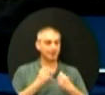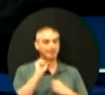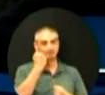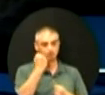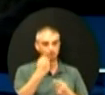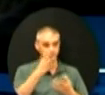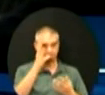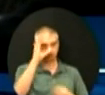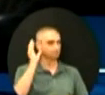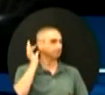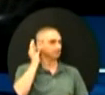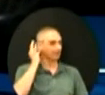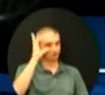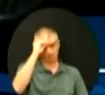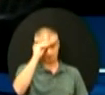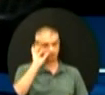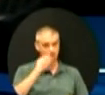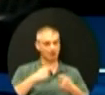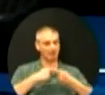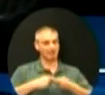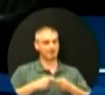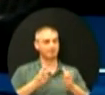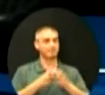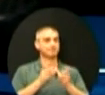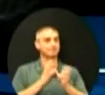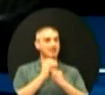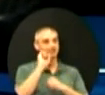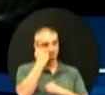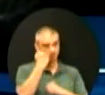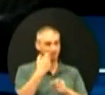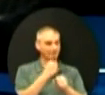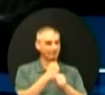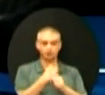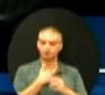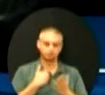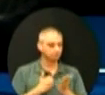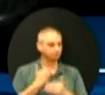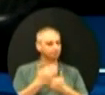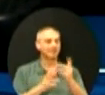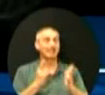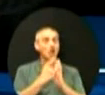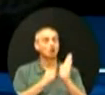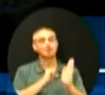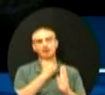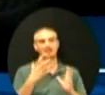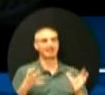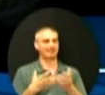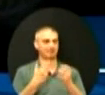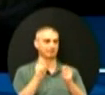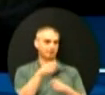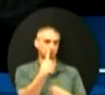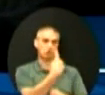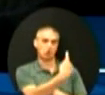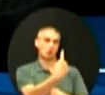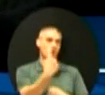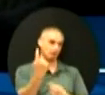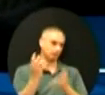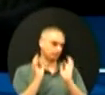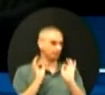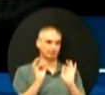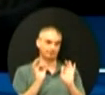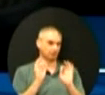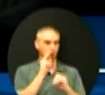הציוני, חברות וחברי מפלגת העבודה והמחנה הציוני, מקדמות את החקיקה הכי חברתית בכנסת. כל אחת ואחד עם